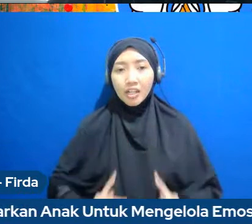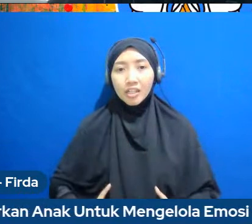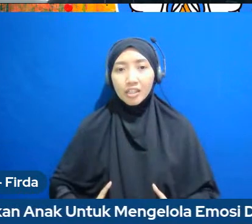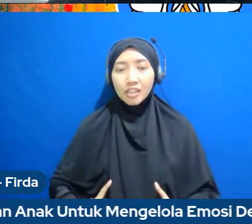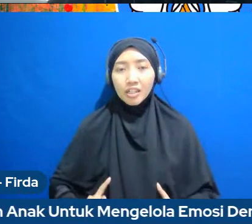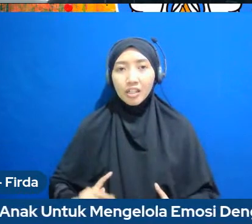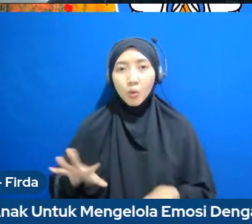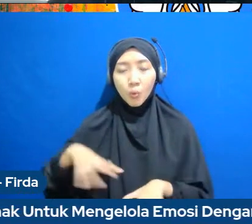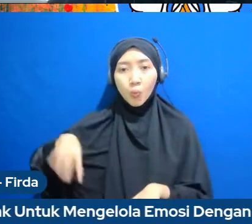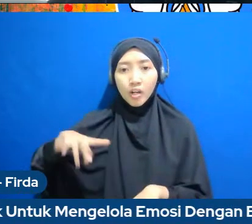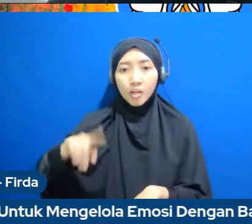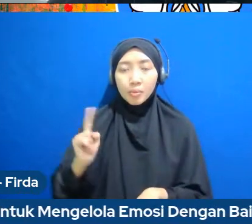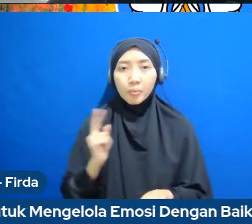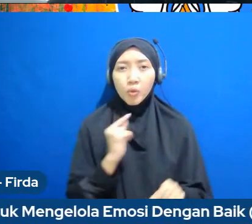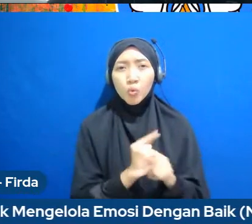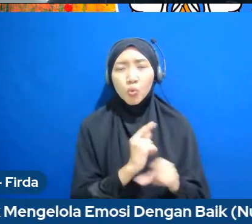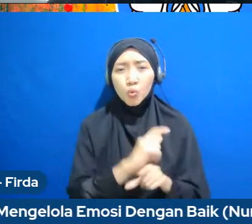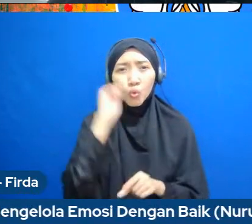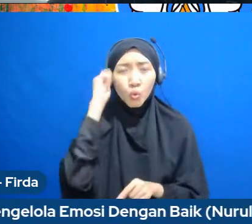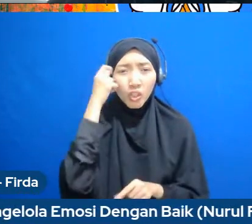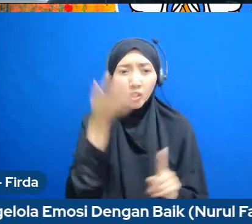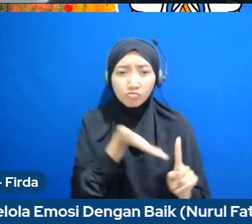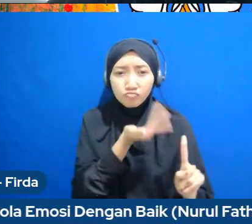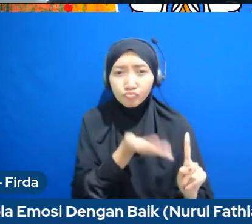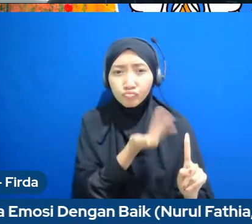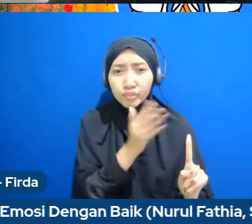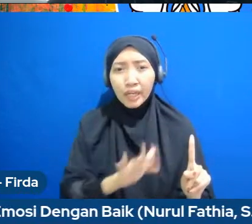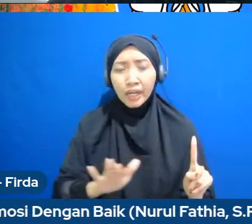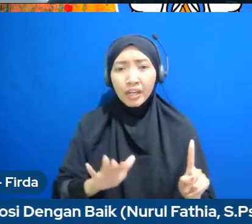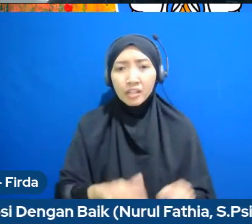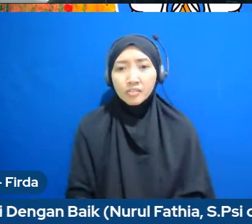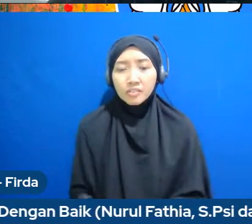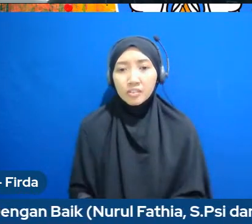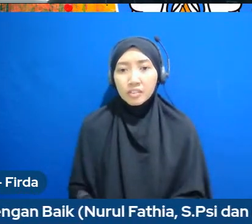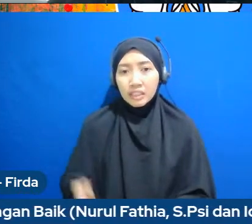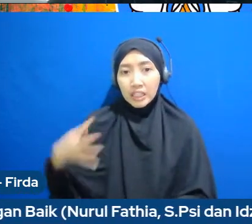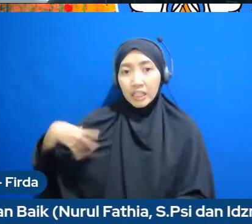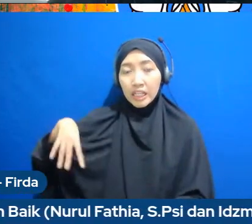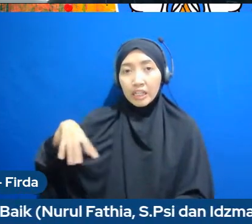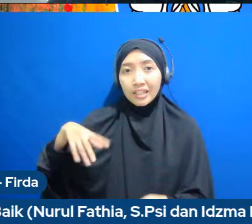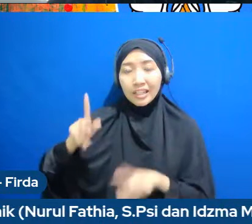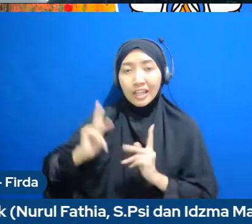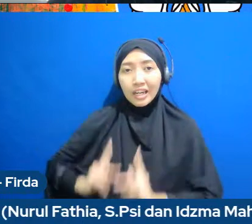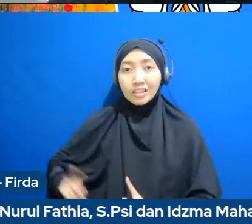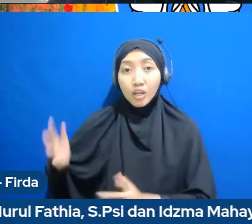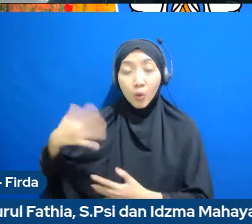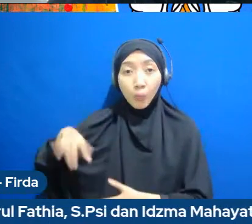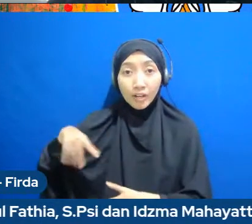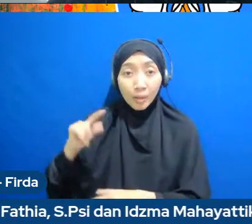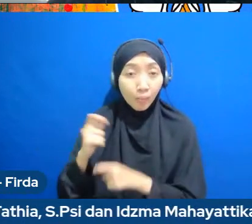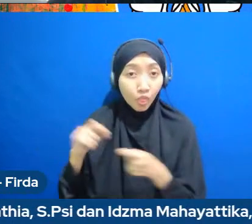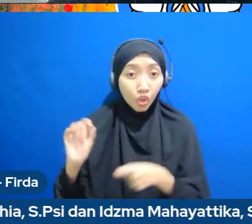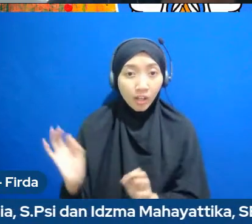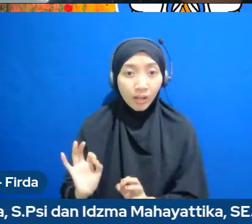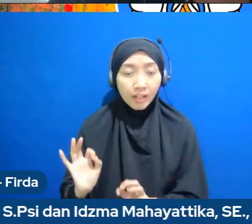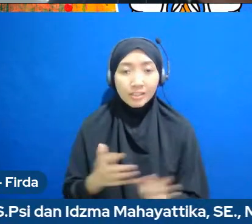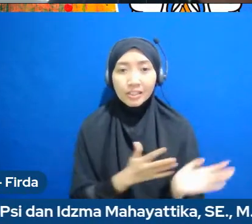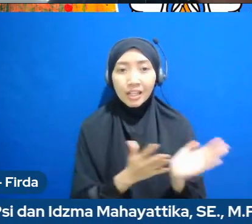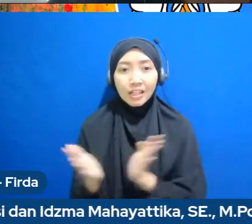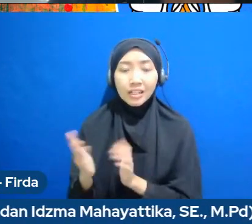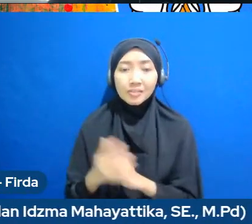untuk membujuk anak tersebut. Nah, ini gimana nih? Apakah terbentuk oleh karakter keluarga? Silakan Kak Isma dulu deh, tadi ada Bu Nurul,